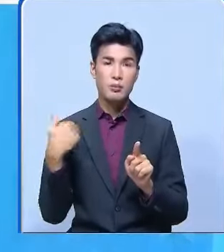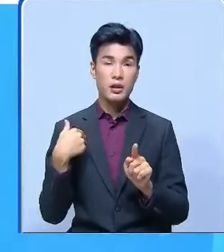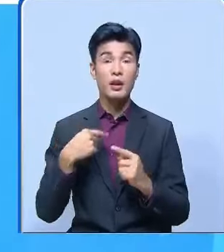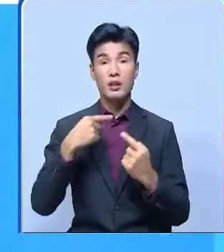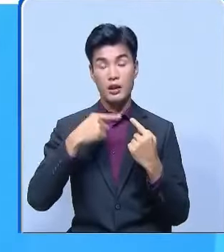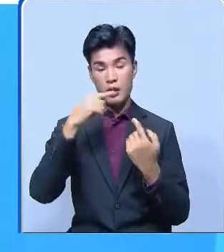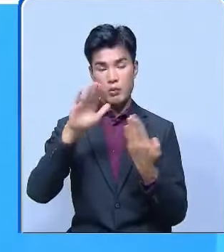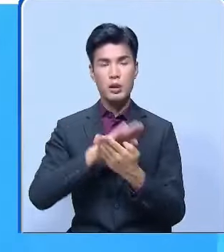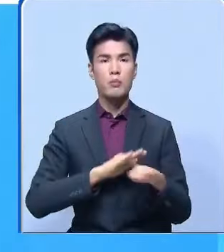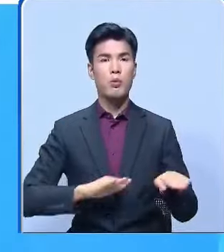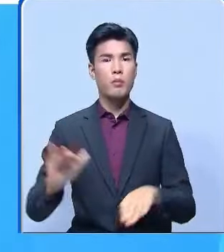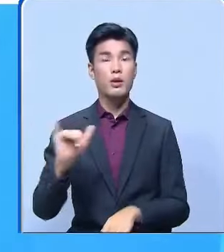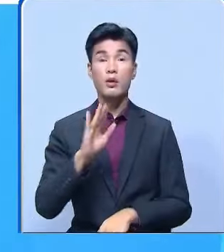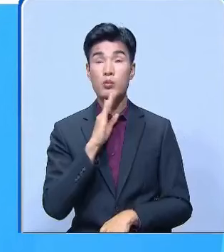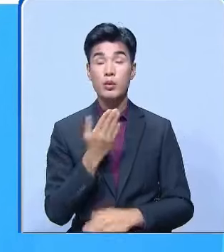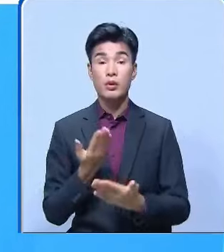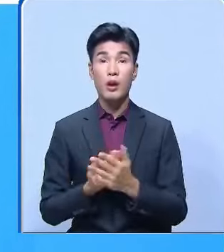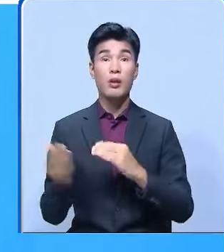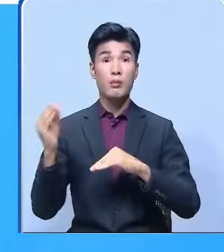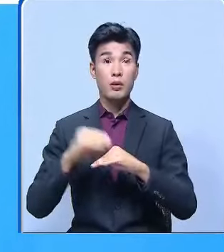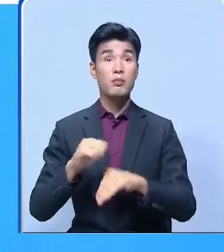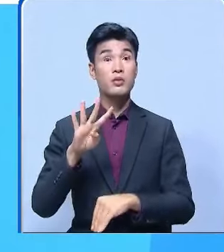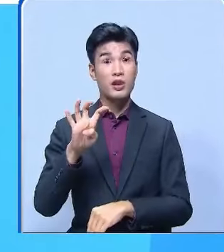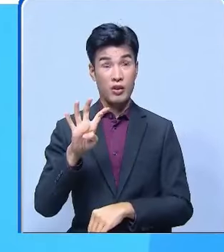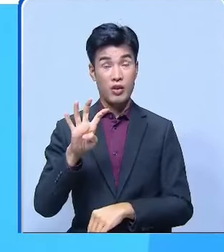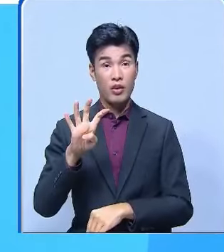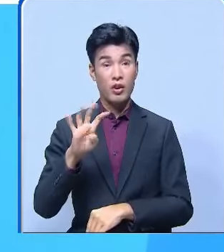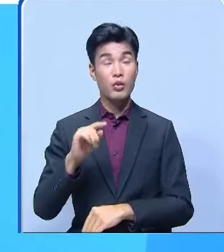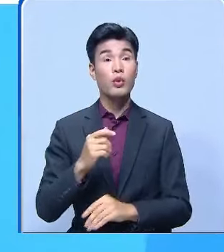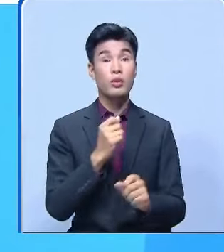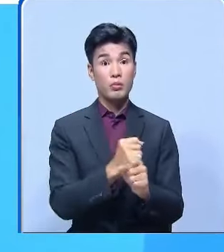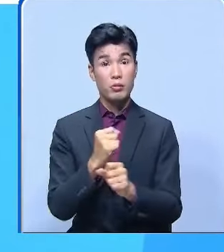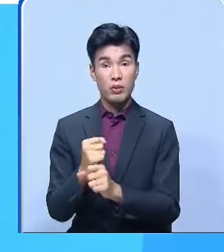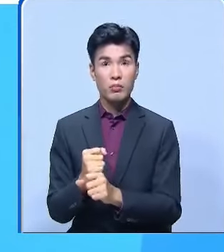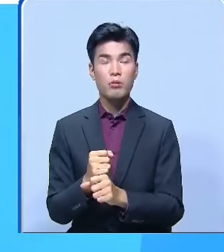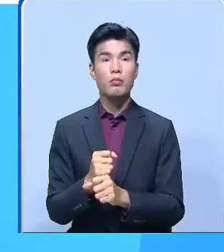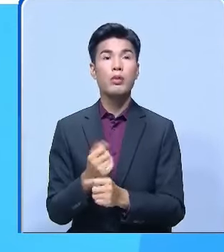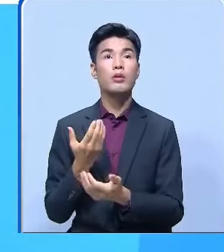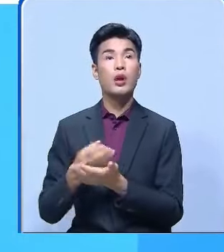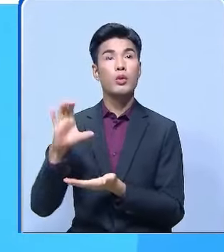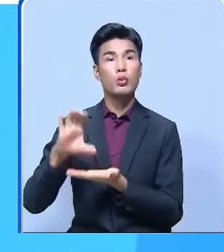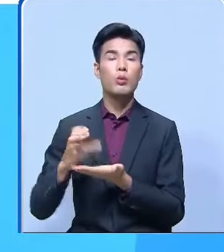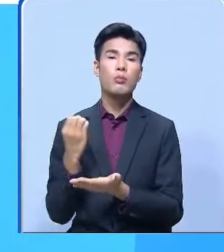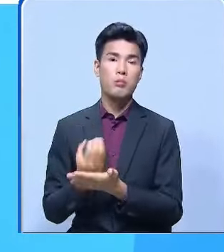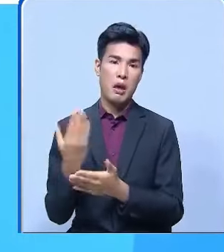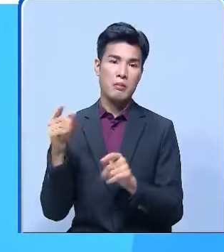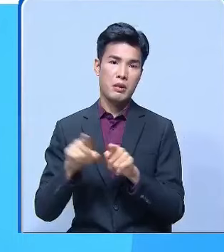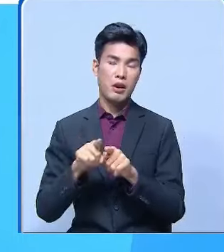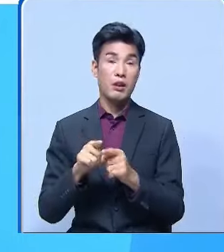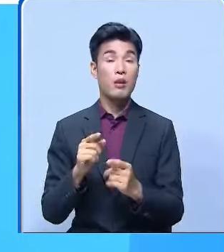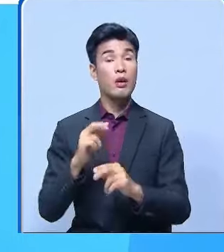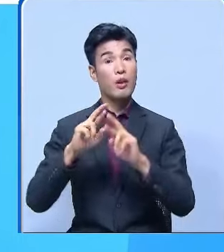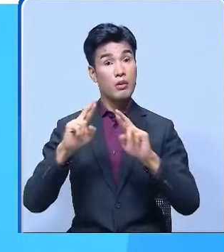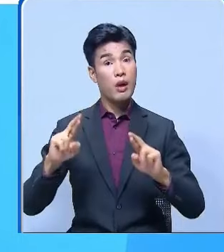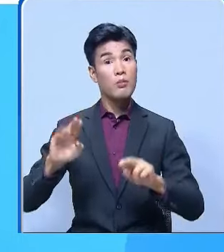ยยังไม่พร้อมเพราะว่าหากมีการขึ้นค่าแรงขั้นต่ำ400บาทในภาคการผลิตเนี่ยก็อาจจะทำให้ต้นทุนของสินค้ามันสูงตามขึ้นไปด้วย หรือผู้ประกอบการเ